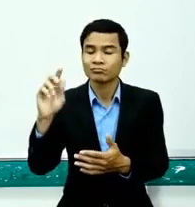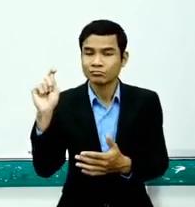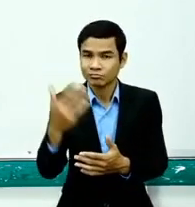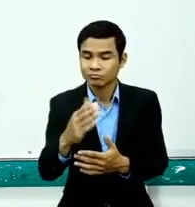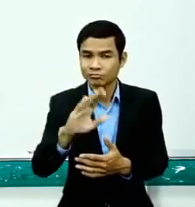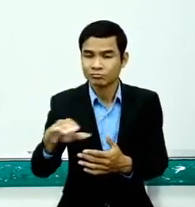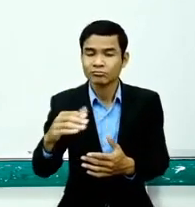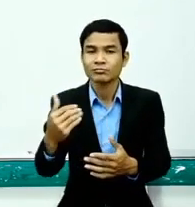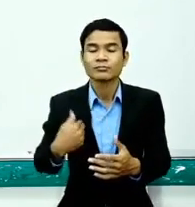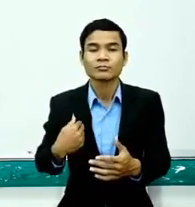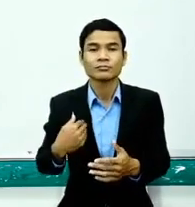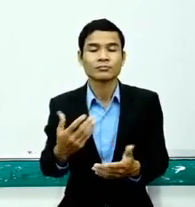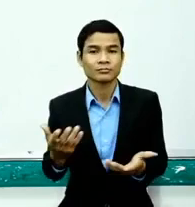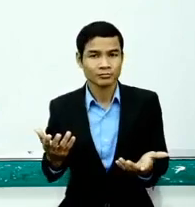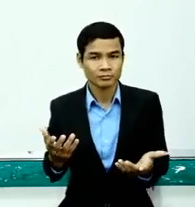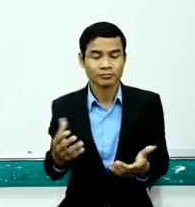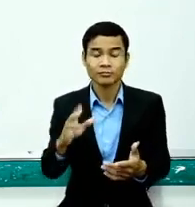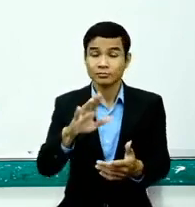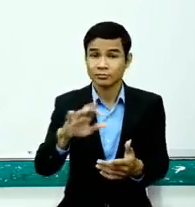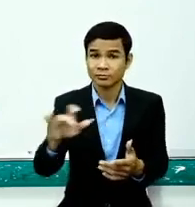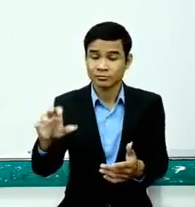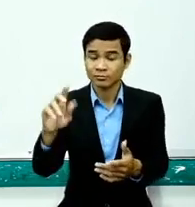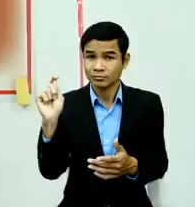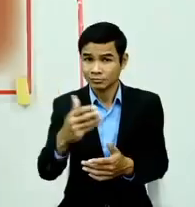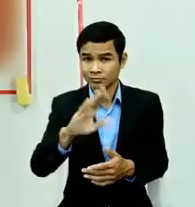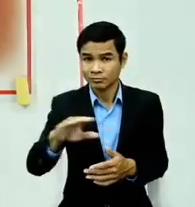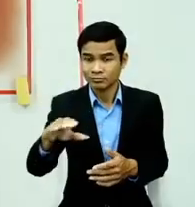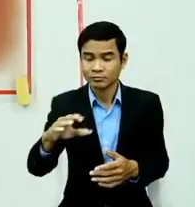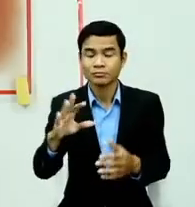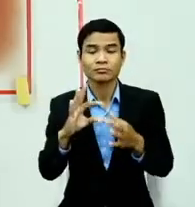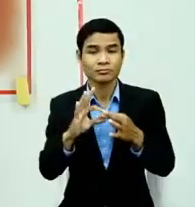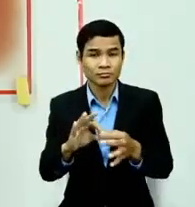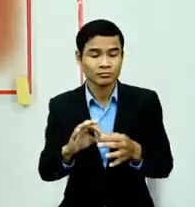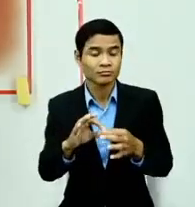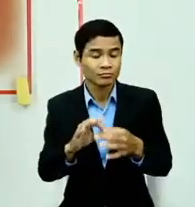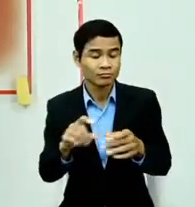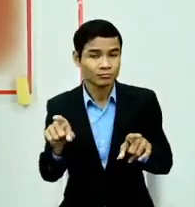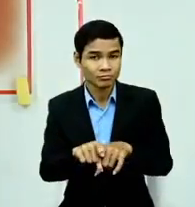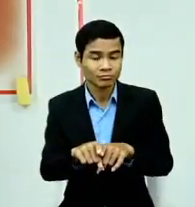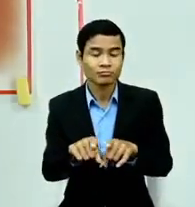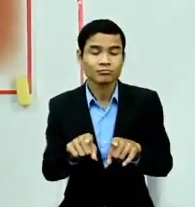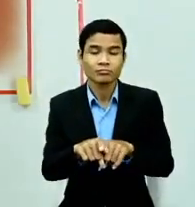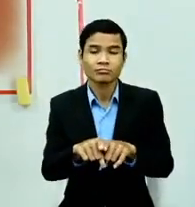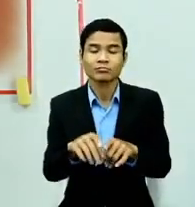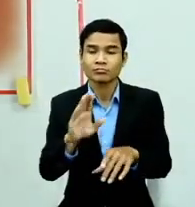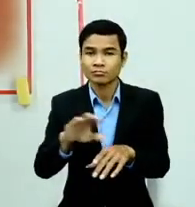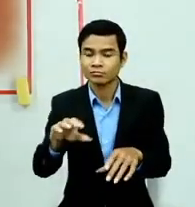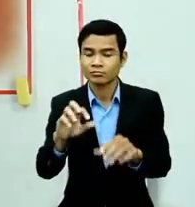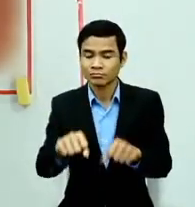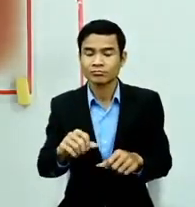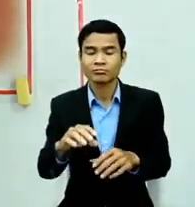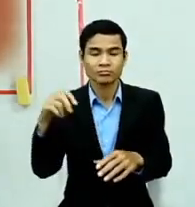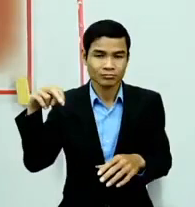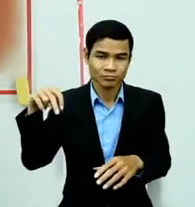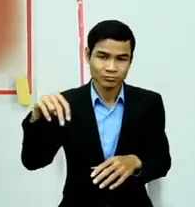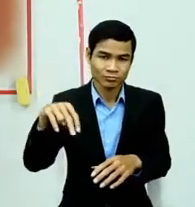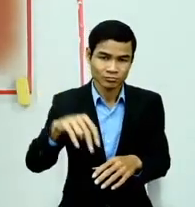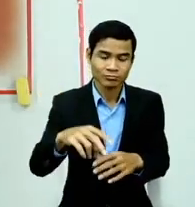ពគឺមានចាអក្សរហើយនឹងរូបភាពនៅជាមួយគ្នាណាចាអញ្ចឹងស្រាក់អ